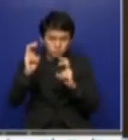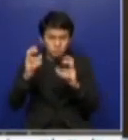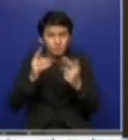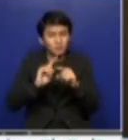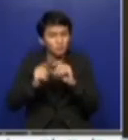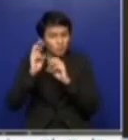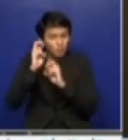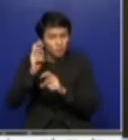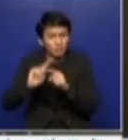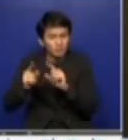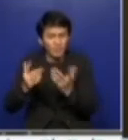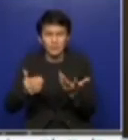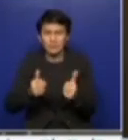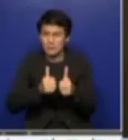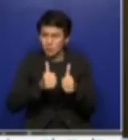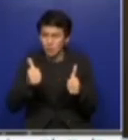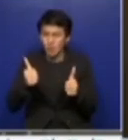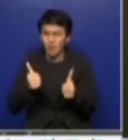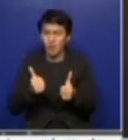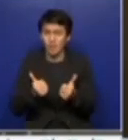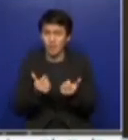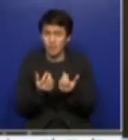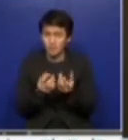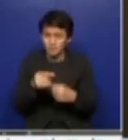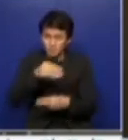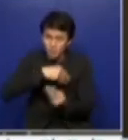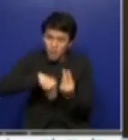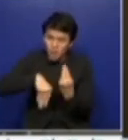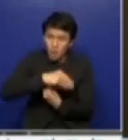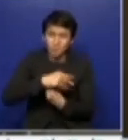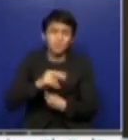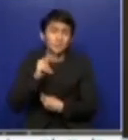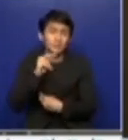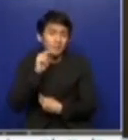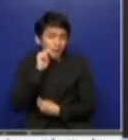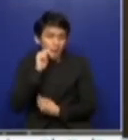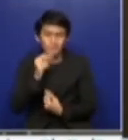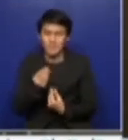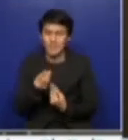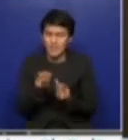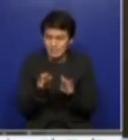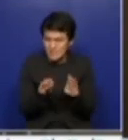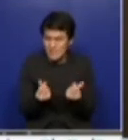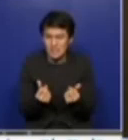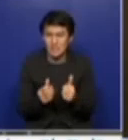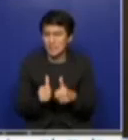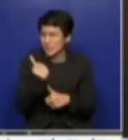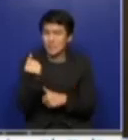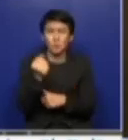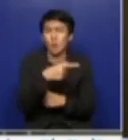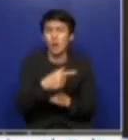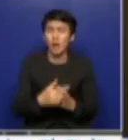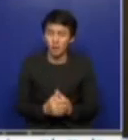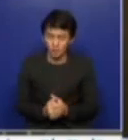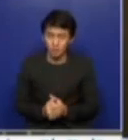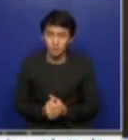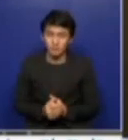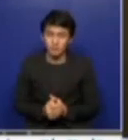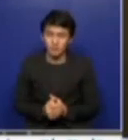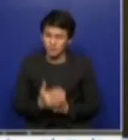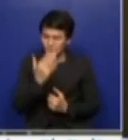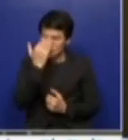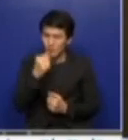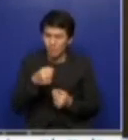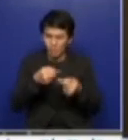าติทั้งในดินในน้ำที่อุดมสมบูรณ์กว่าท่านประธานที่เคารพครับข้อมูลเชิงประ